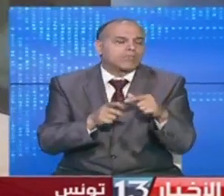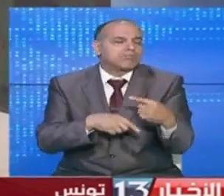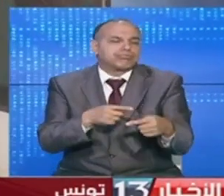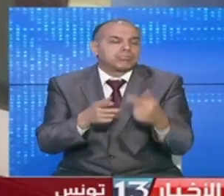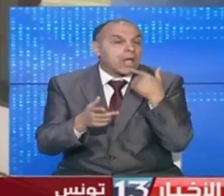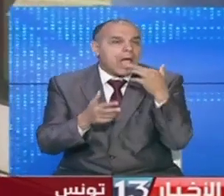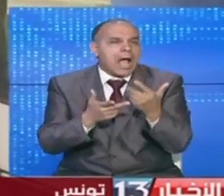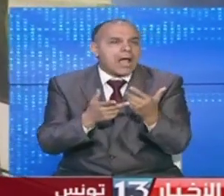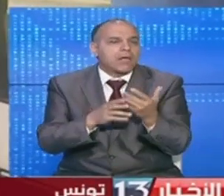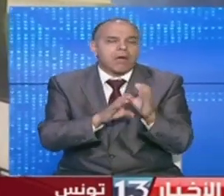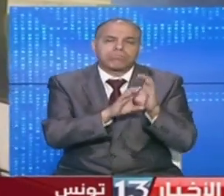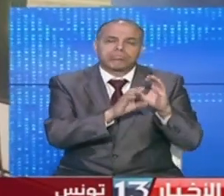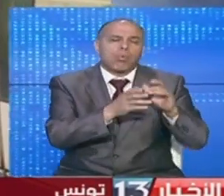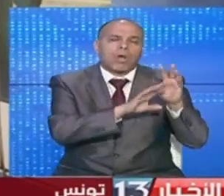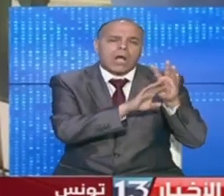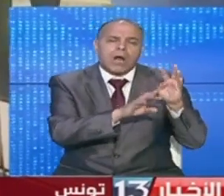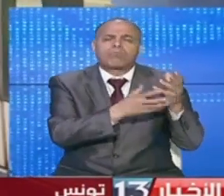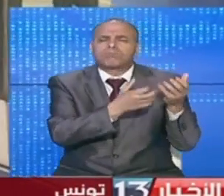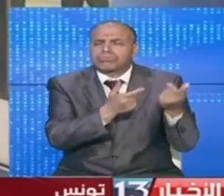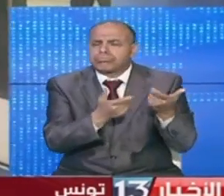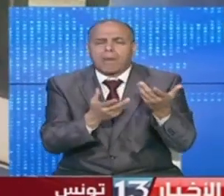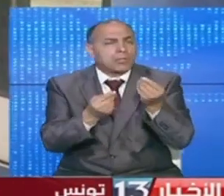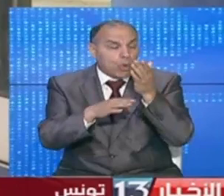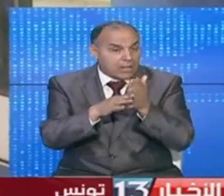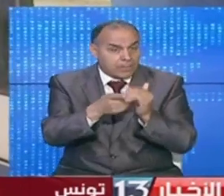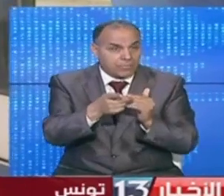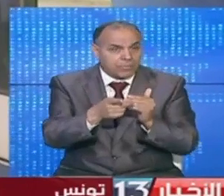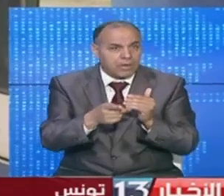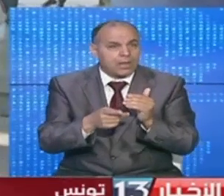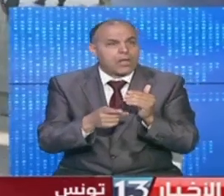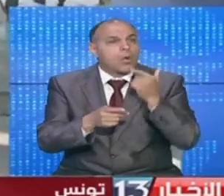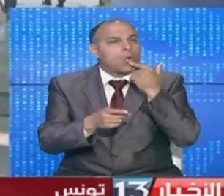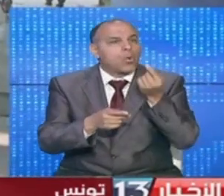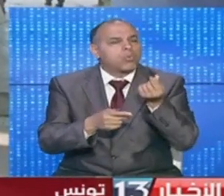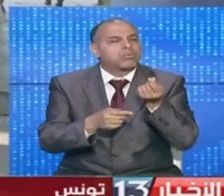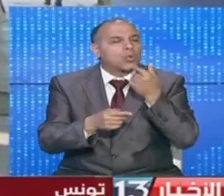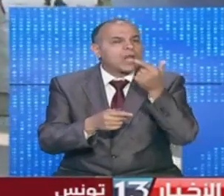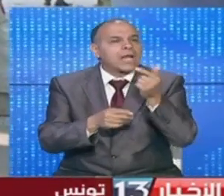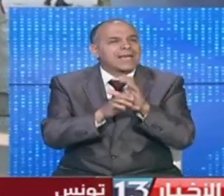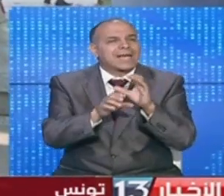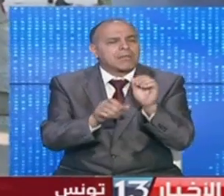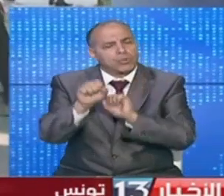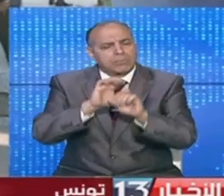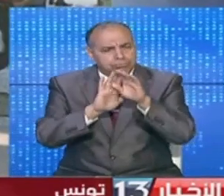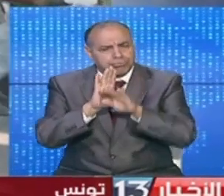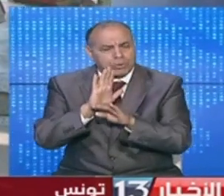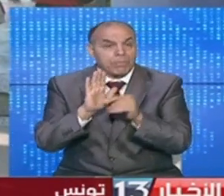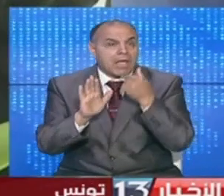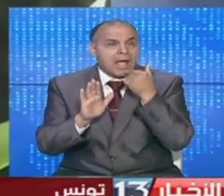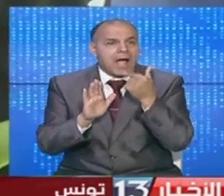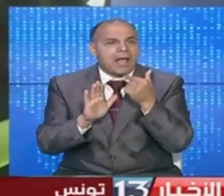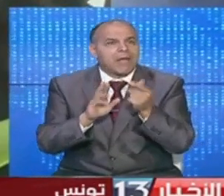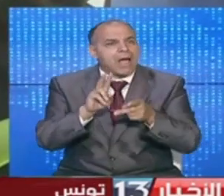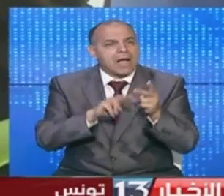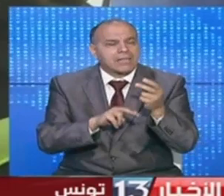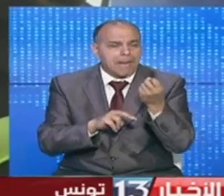عبر توفير أسطول كاف من الحافلات والمترو والترفيع في وتيرة سفارات النقل المنتظم، فضلا على تخصيص